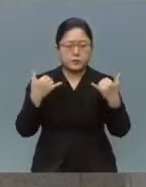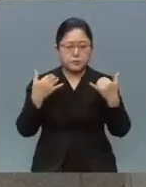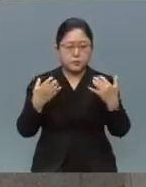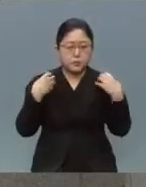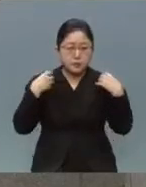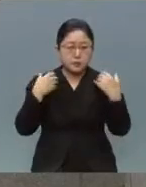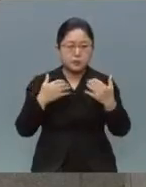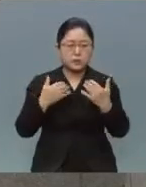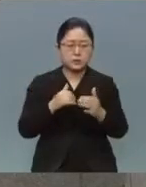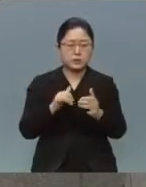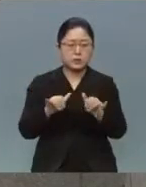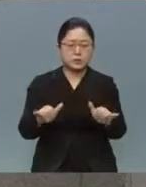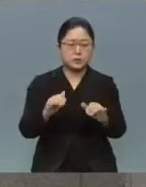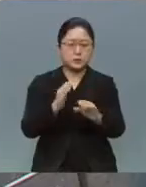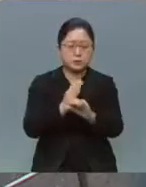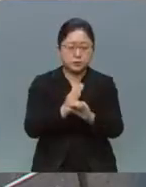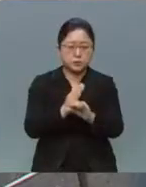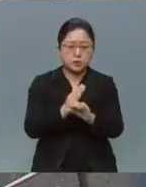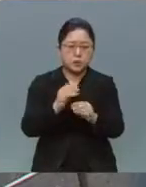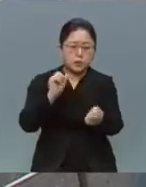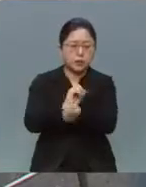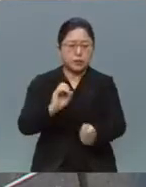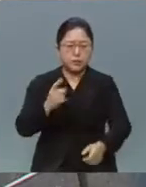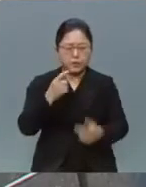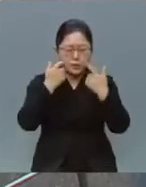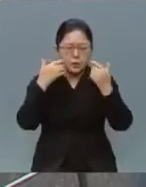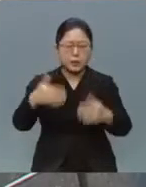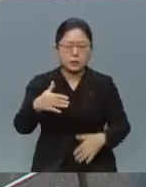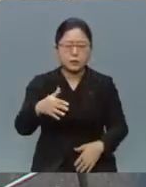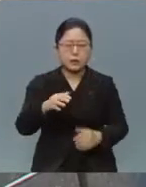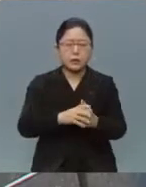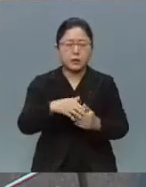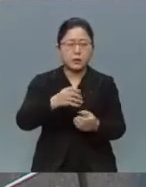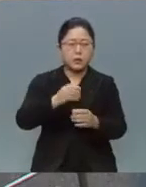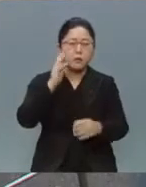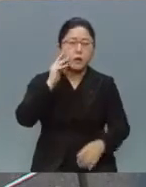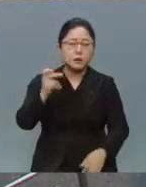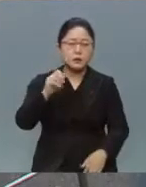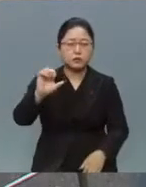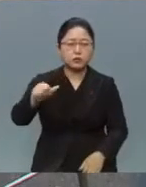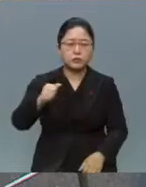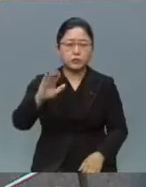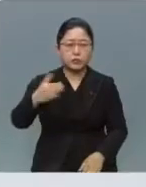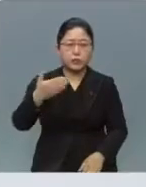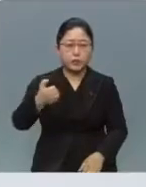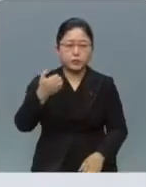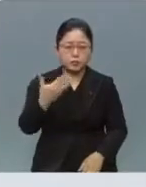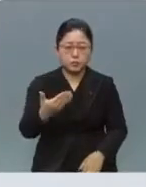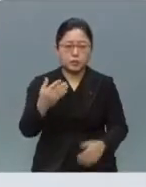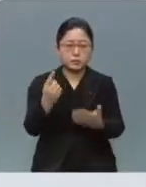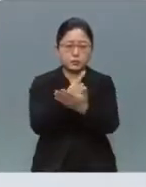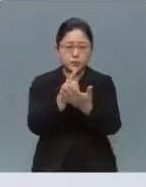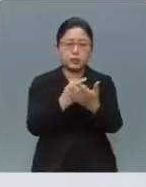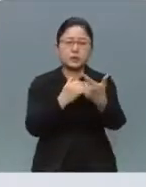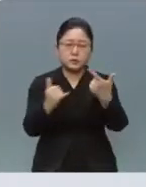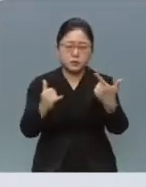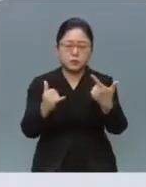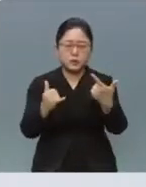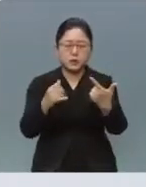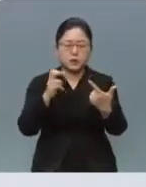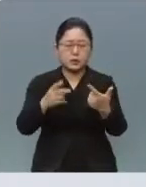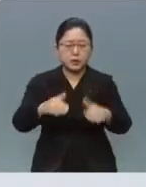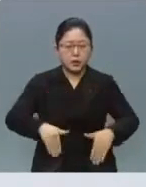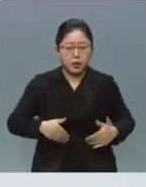있습니다. 이 밖에도 감염 경로가 확인이 안된 광산구 우산동 959번 확진자와 접촉한 6명,